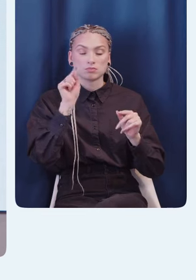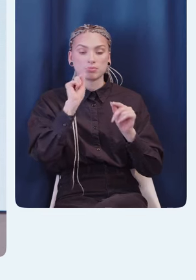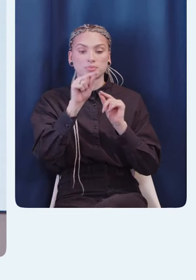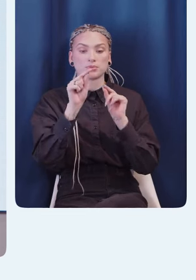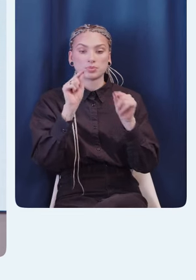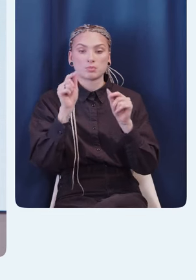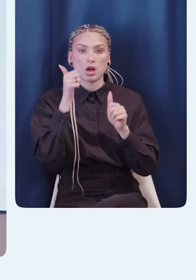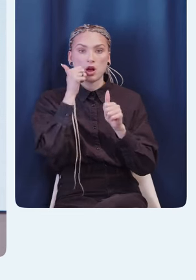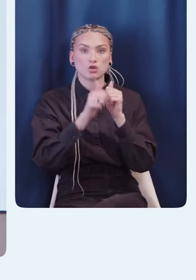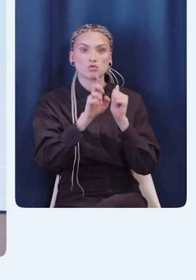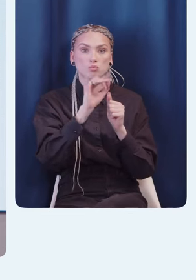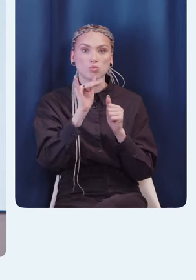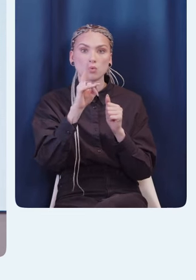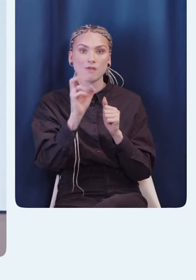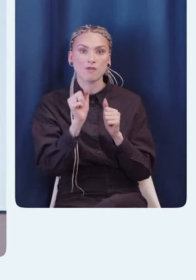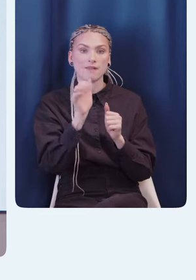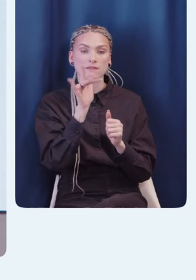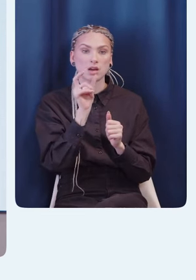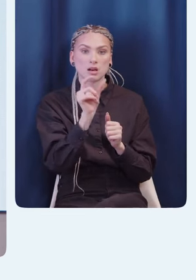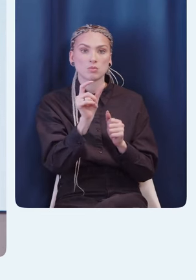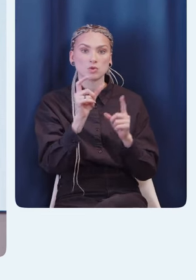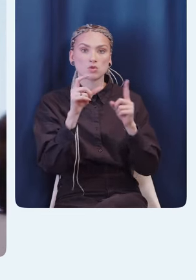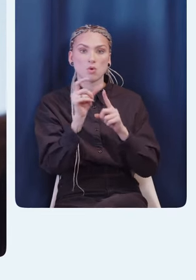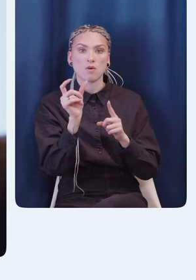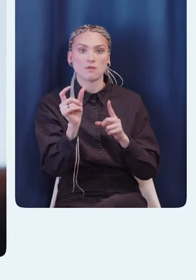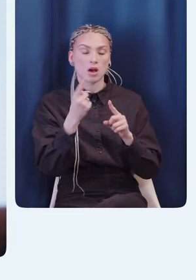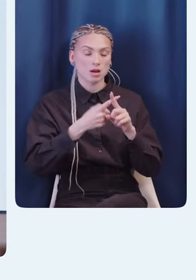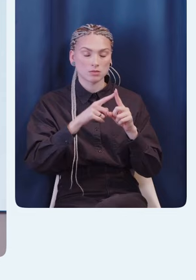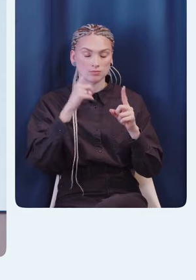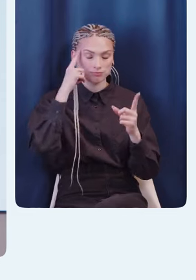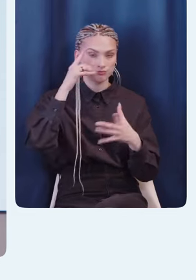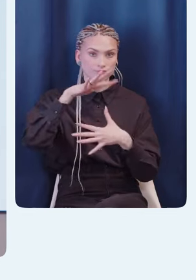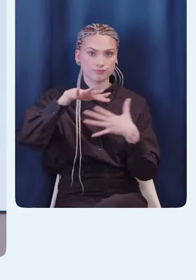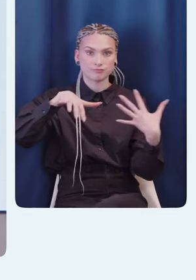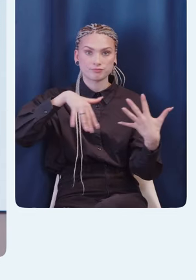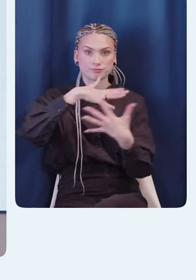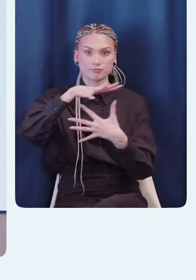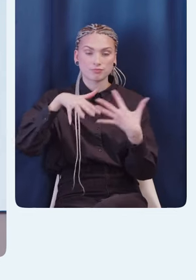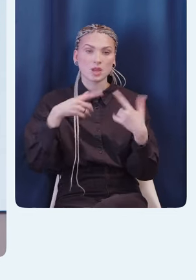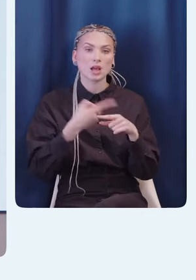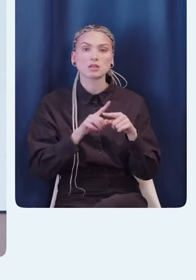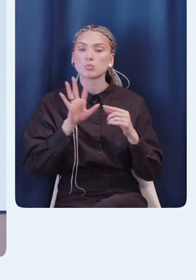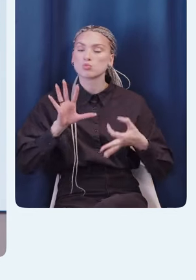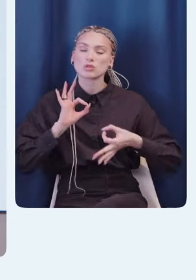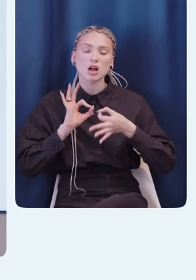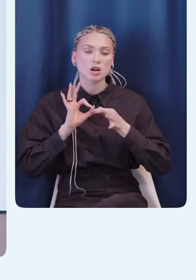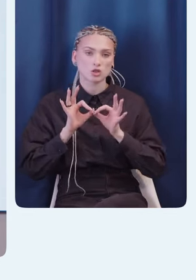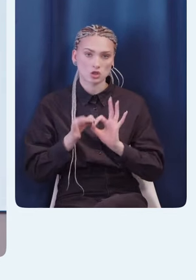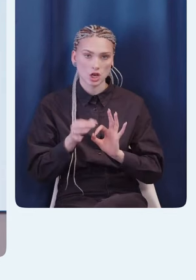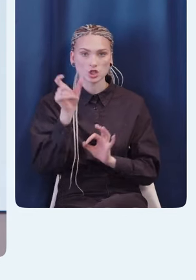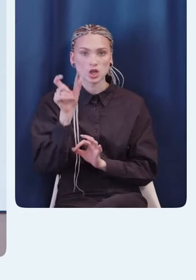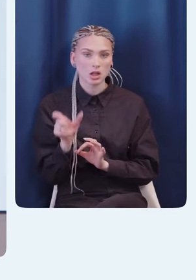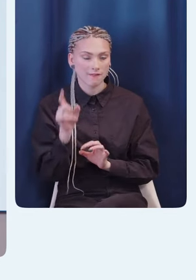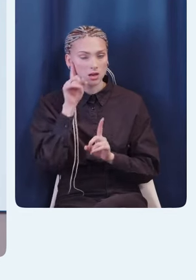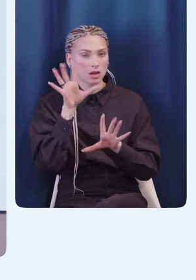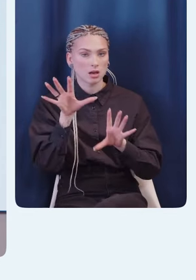то есть каждую озвучивать, каждое слово, время, это все превращается в мешанину. Просто это будет намного сложнее человеку,